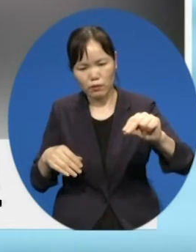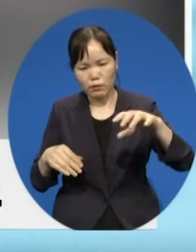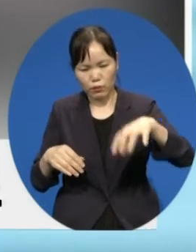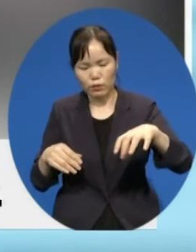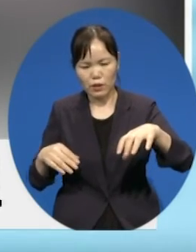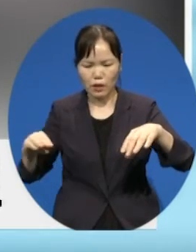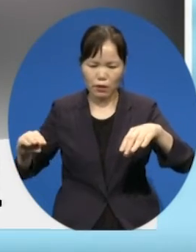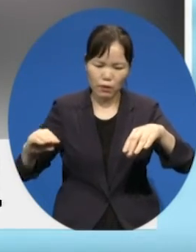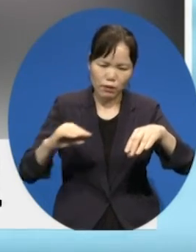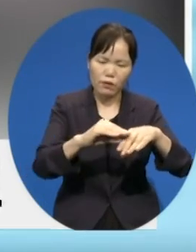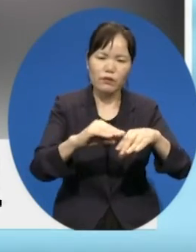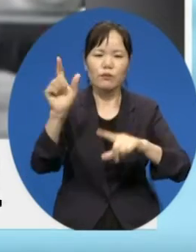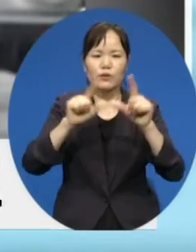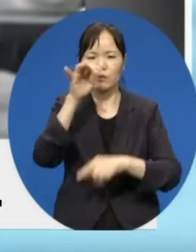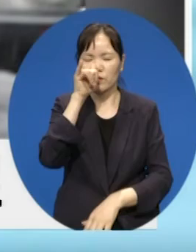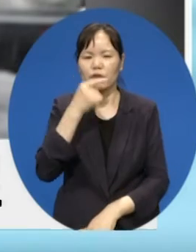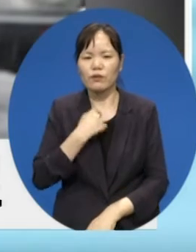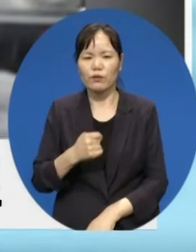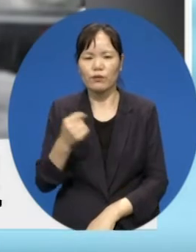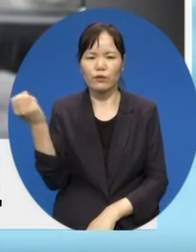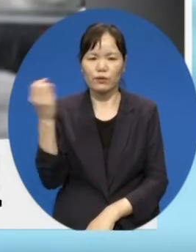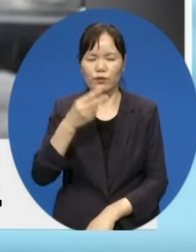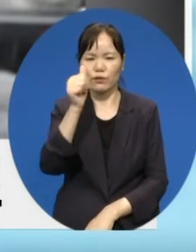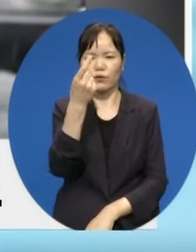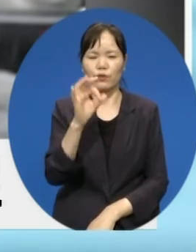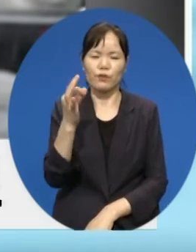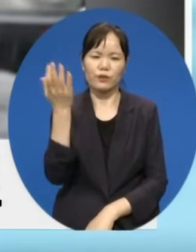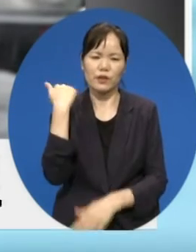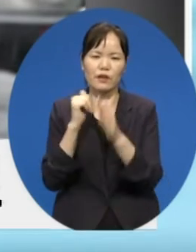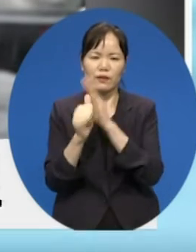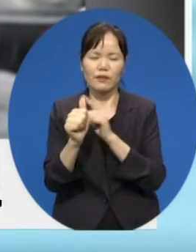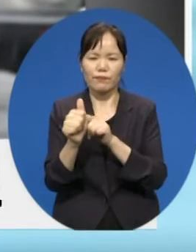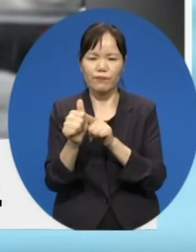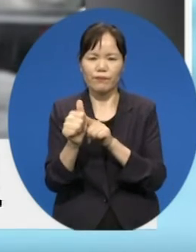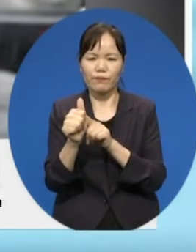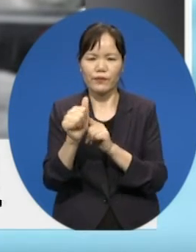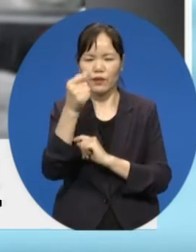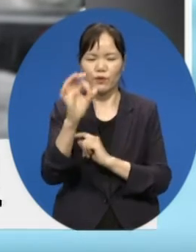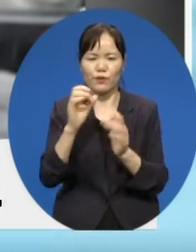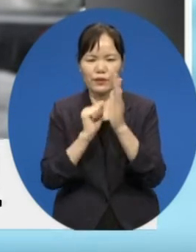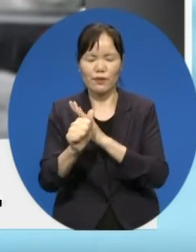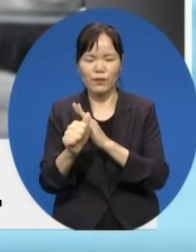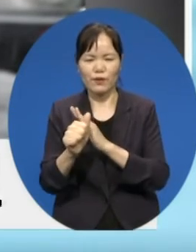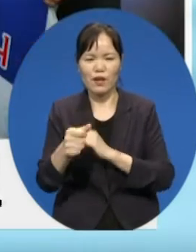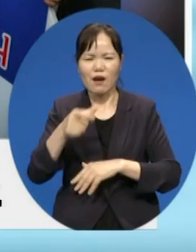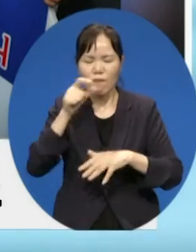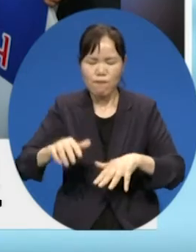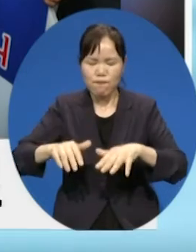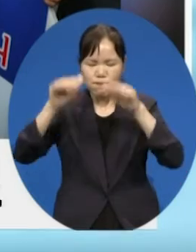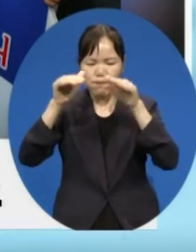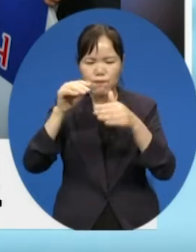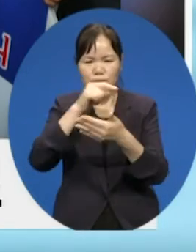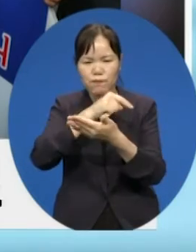이동하는 그런 모습이 있었고, 그리고 과거에 홍준표 대표가 수해 현장에 갔는데 거기서 장화를 신겨주는 또